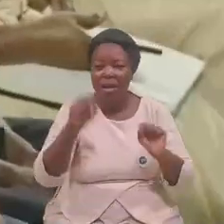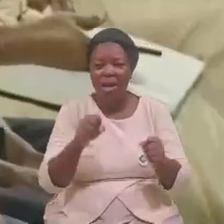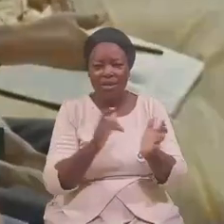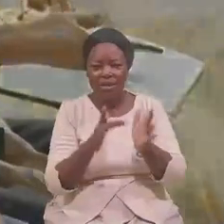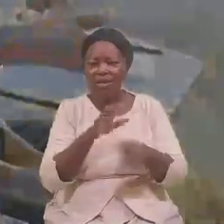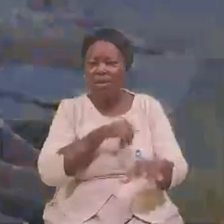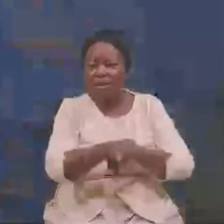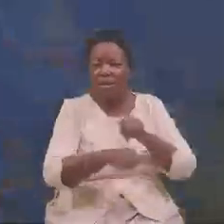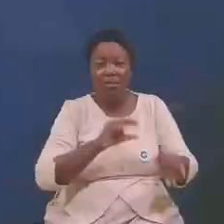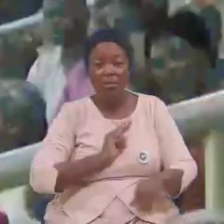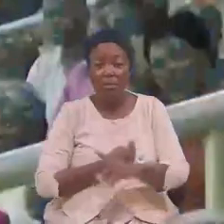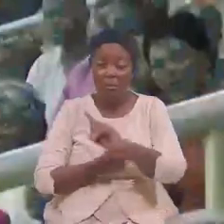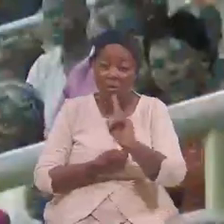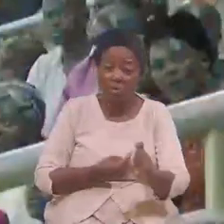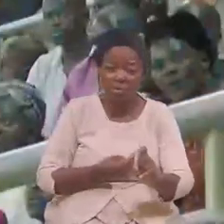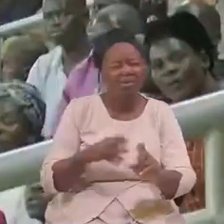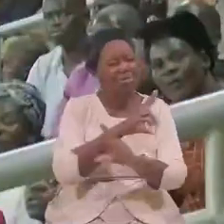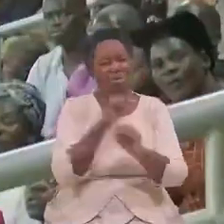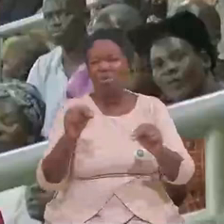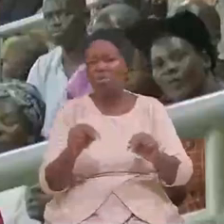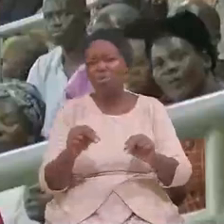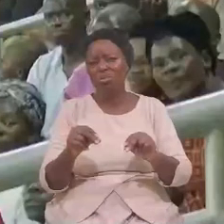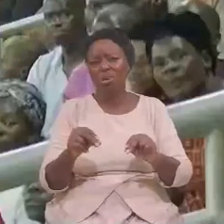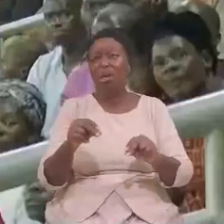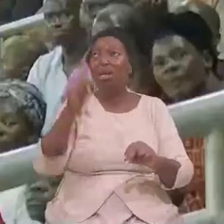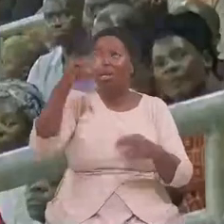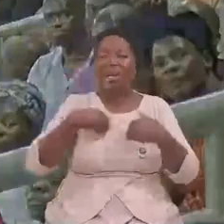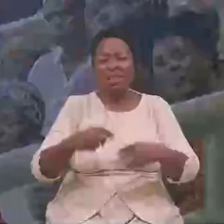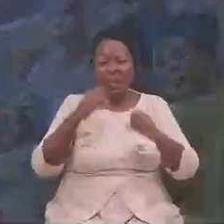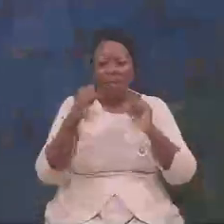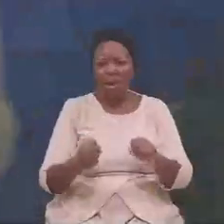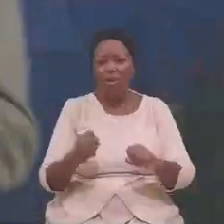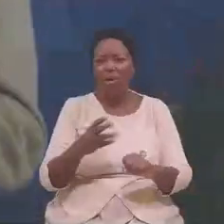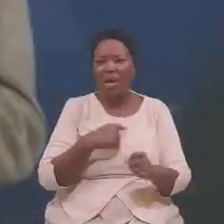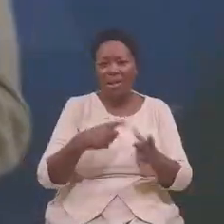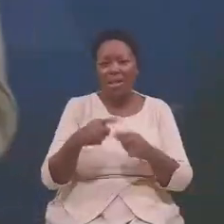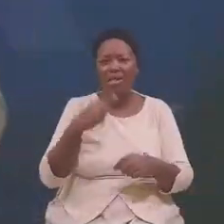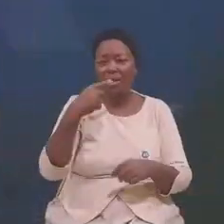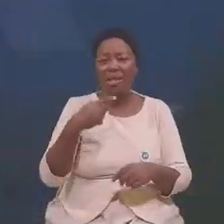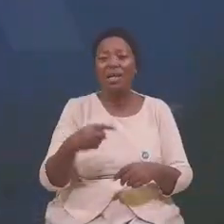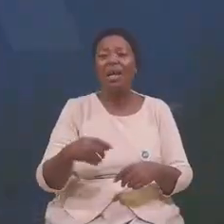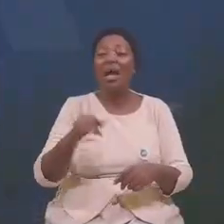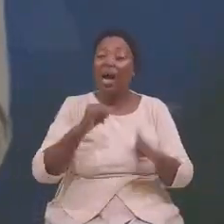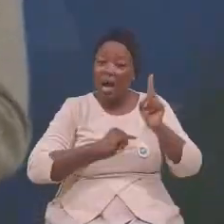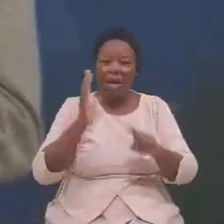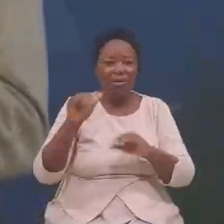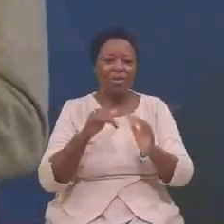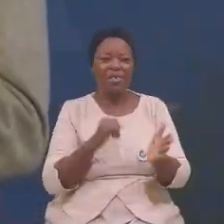tromper? Non. Il a la puissance et il dit, je le ferai. Pour